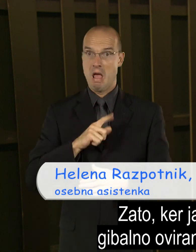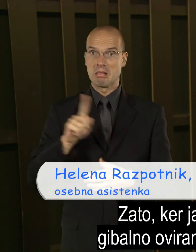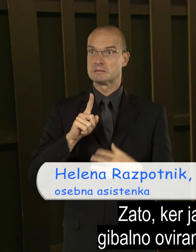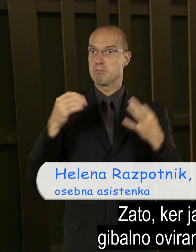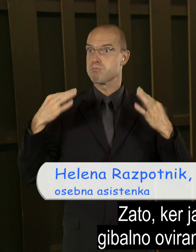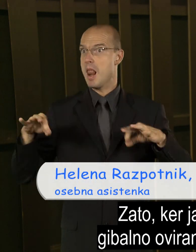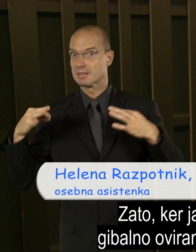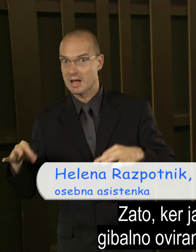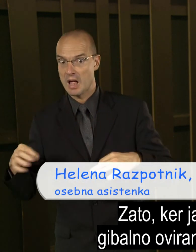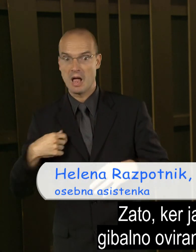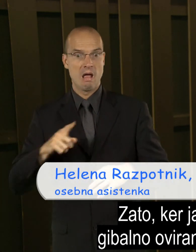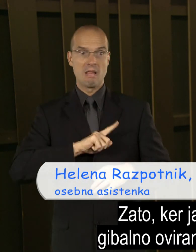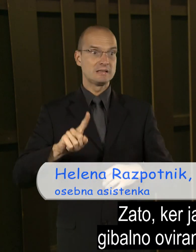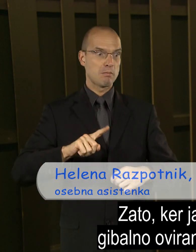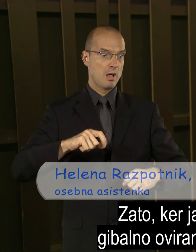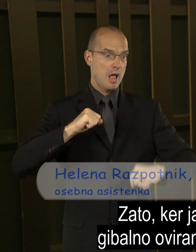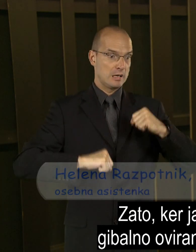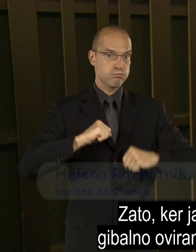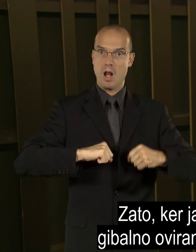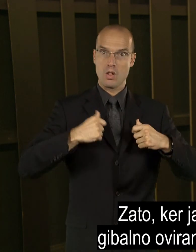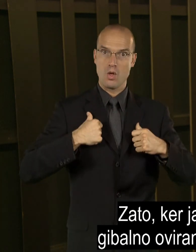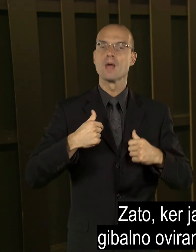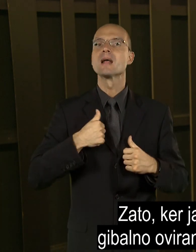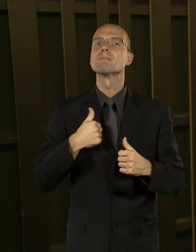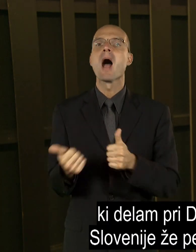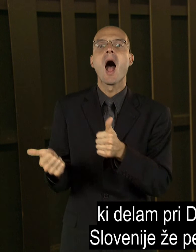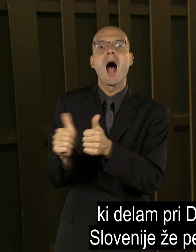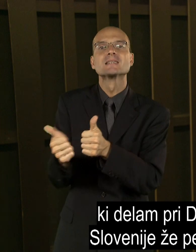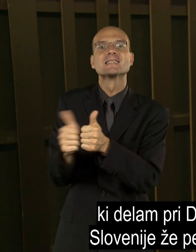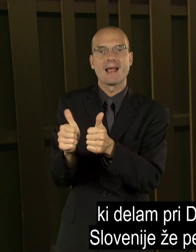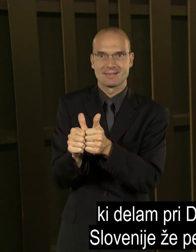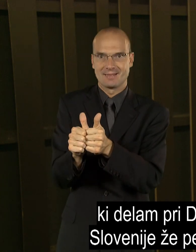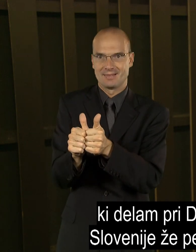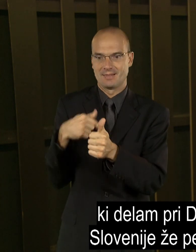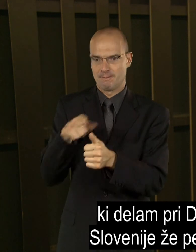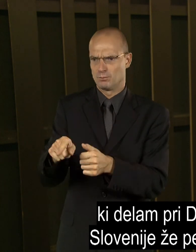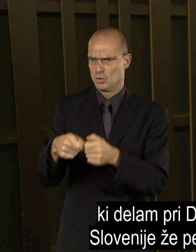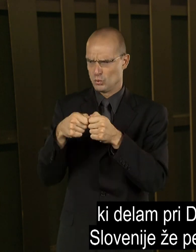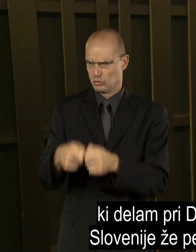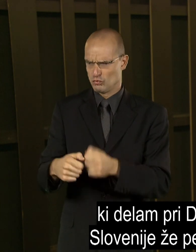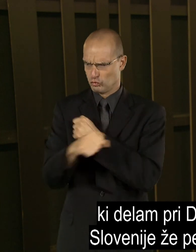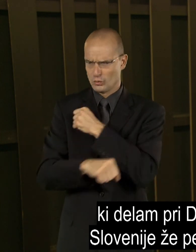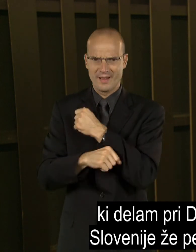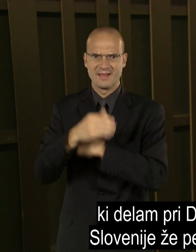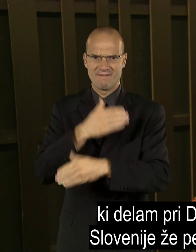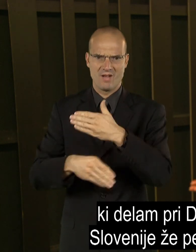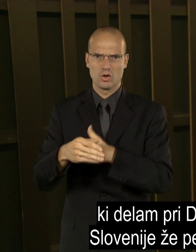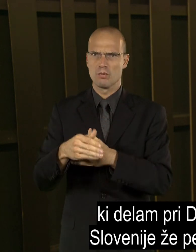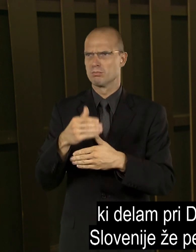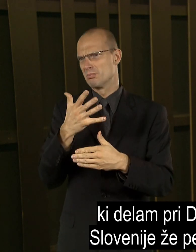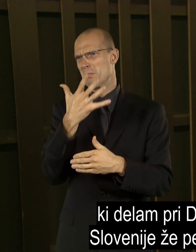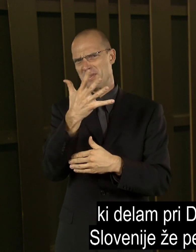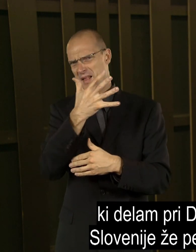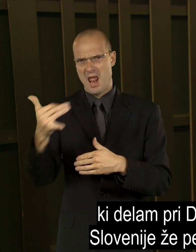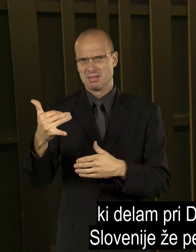ne balerina, ne gibalno uverjena, ampak sem asistentka, ki dela pri Društvu študentov invalidov že 5 let z